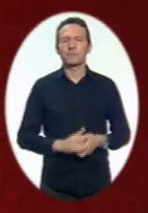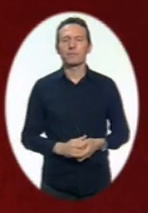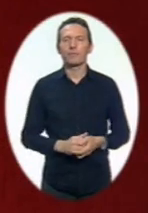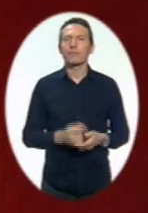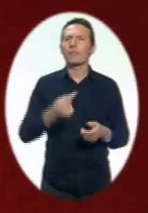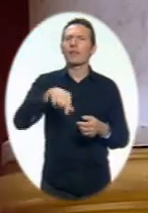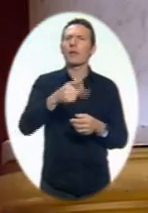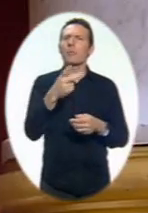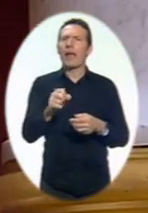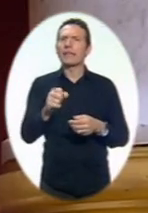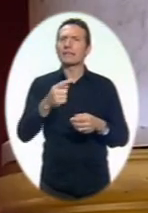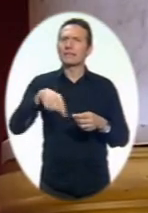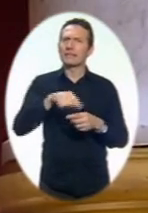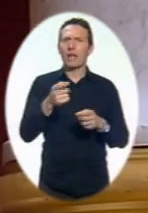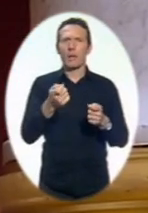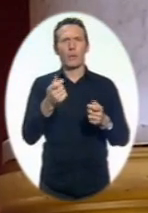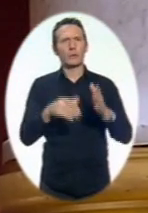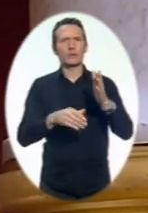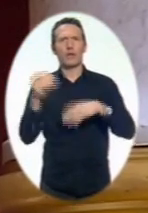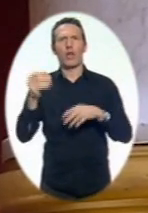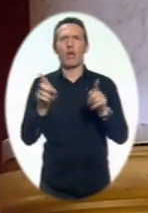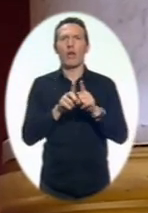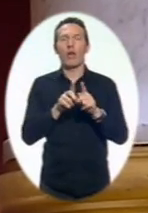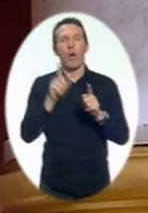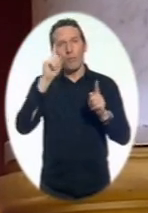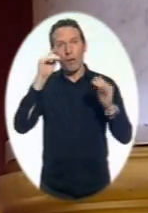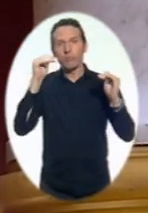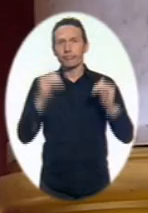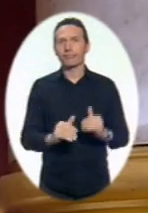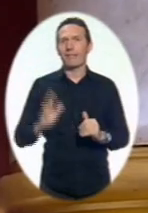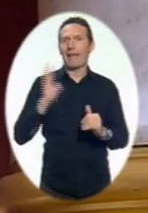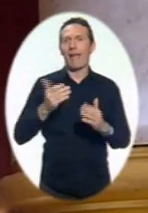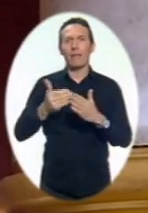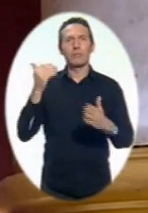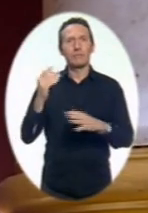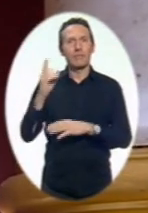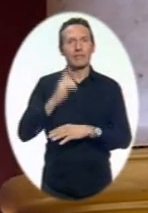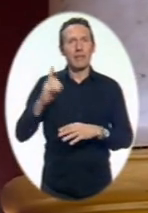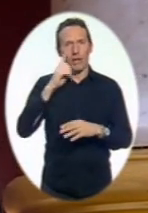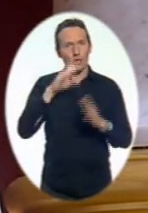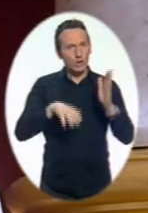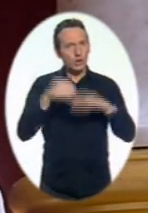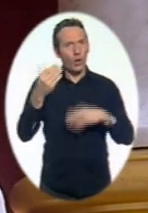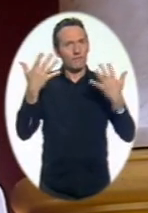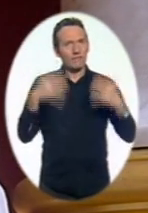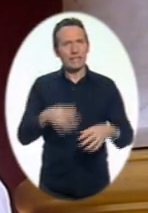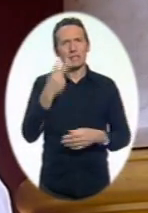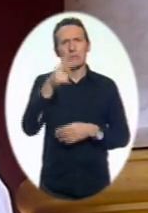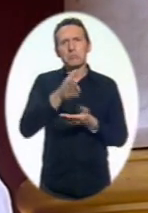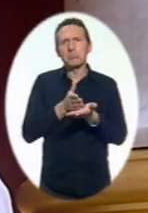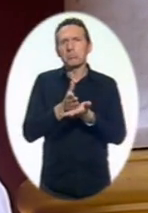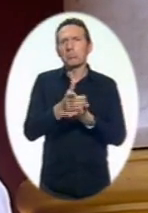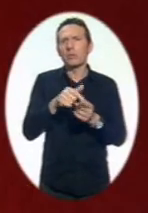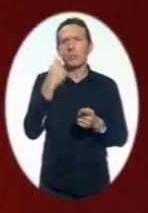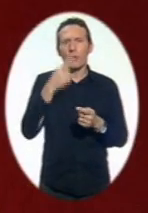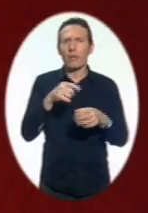est-ce que les socialistes sont sortis de l'espèce d'accablement dans lequel ils étaient plongés depuis dimanche et quel est quelle est votre ligne de conduite pour